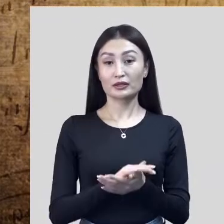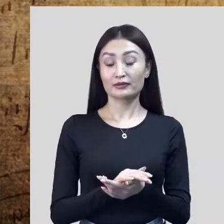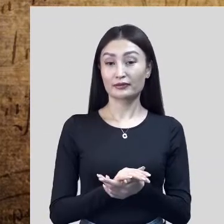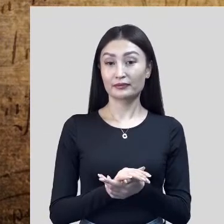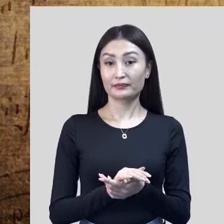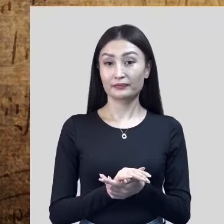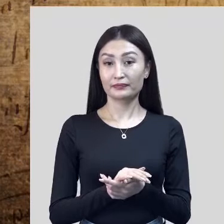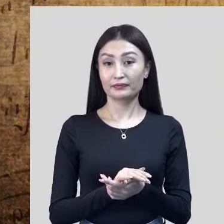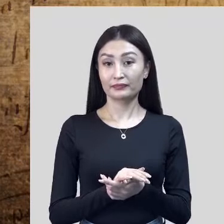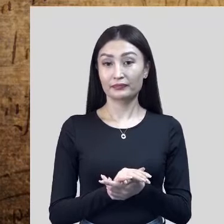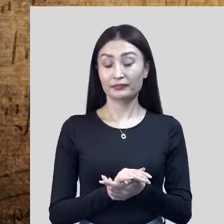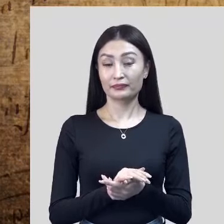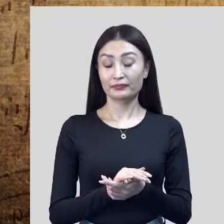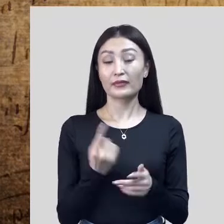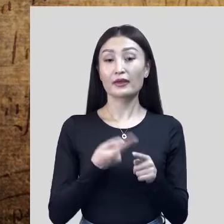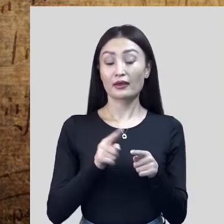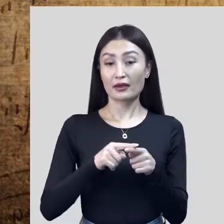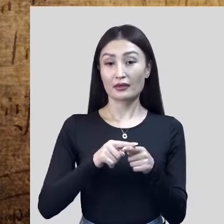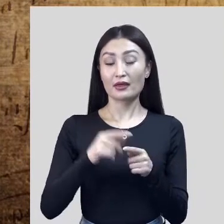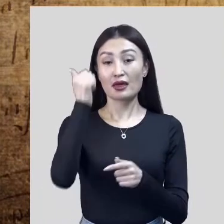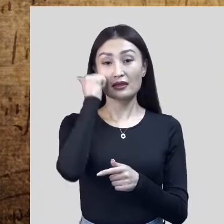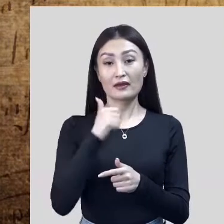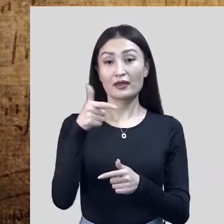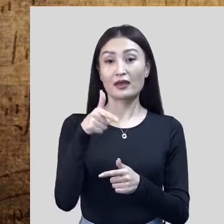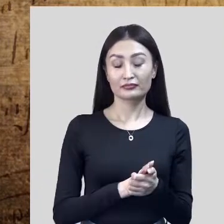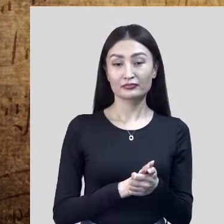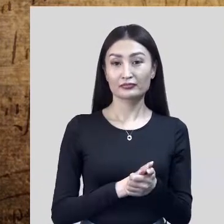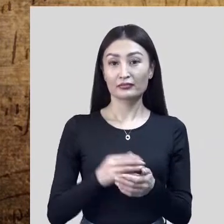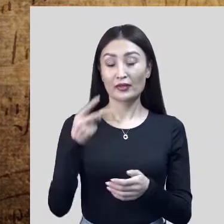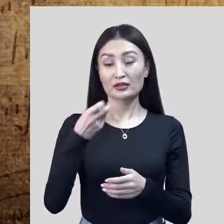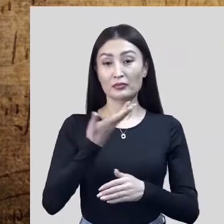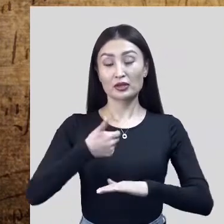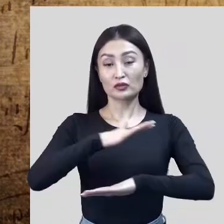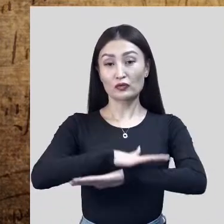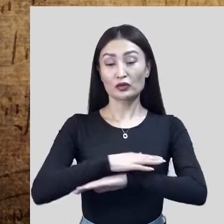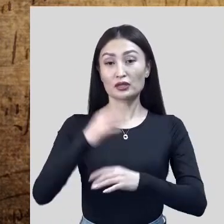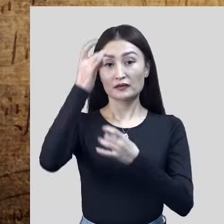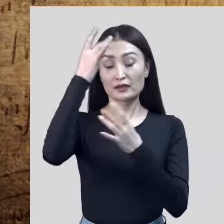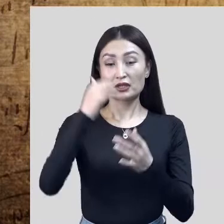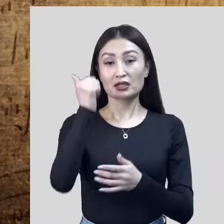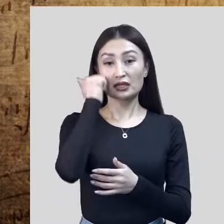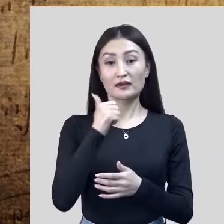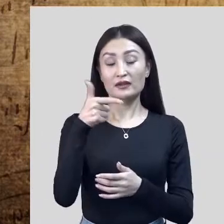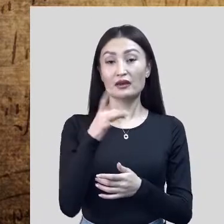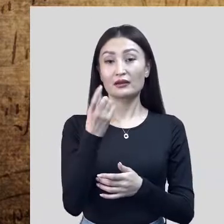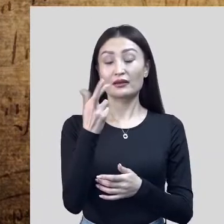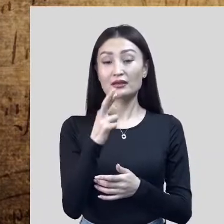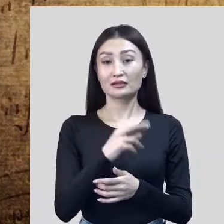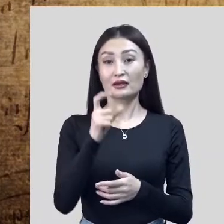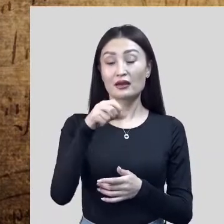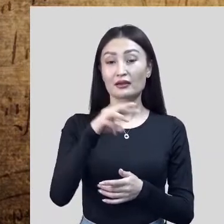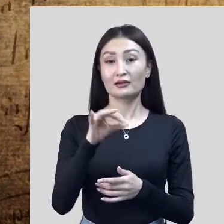речь. Это цивилизация Древней Греции. Тема нашего урока – цивилизация Древней Греции,